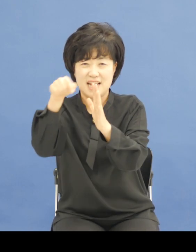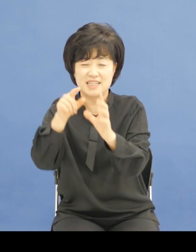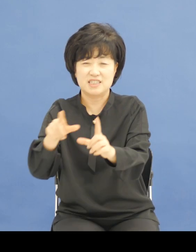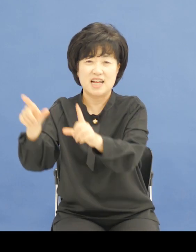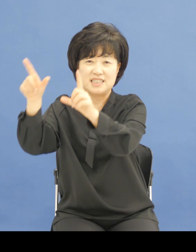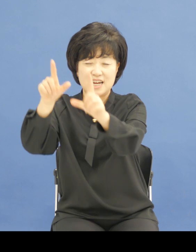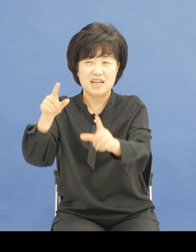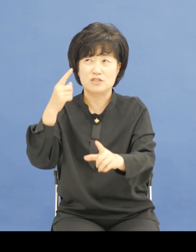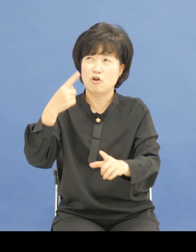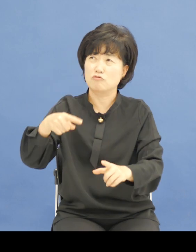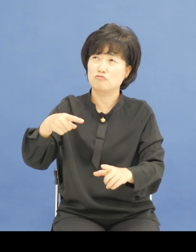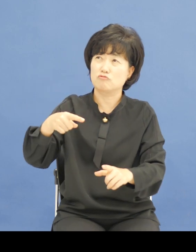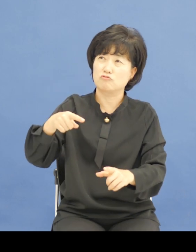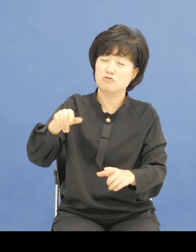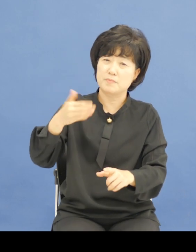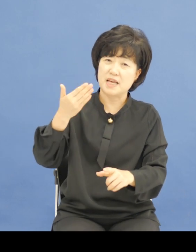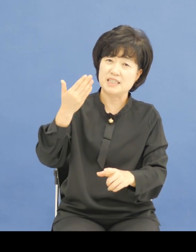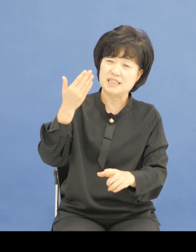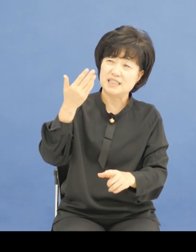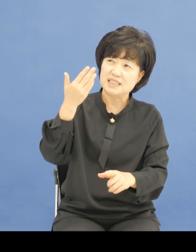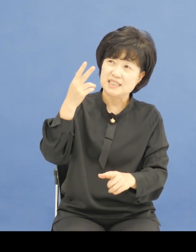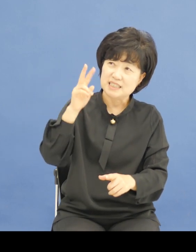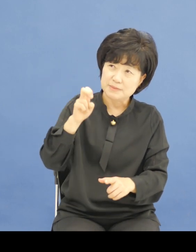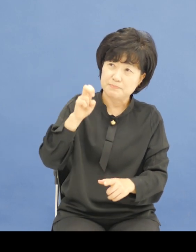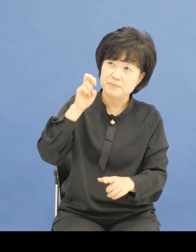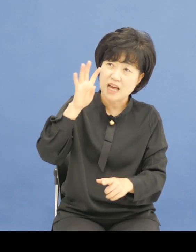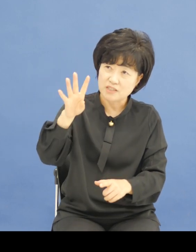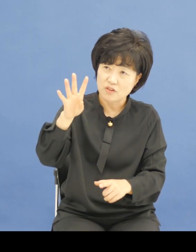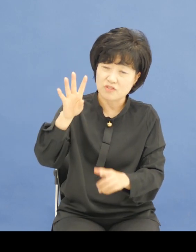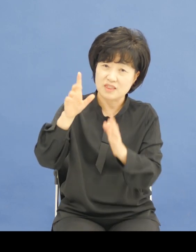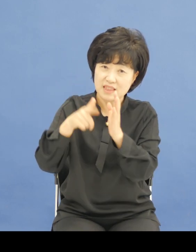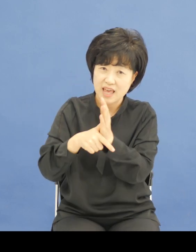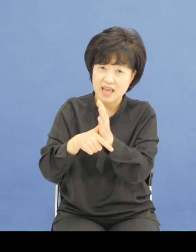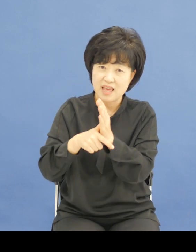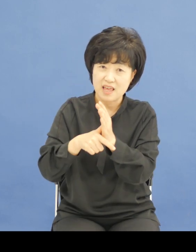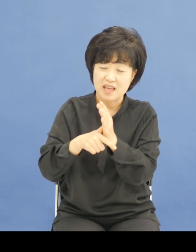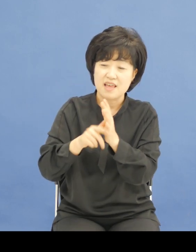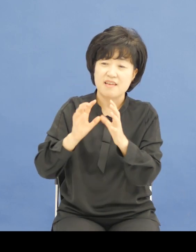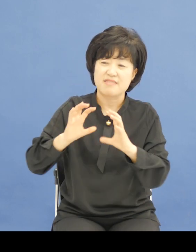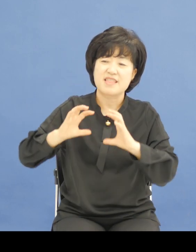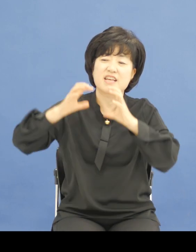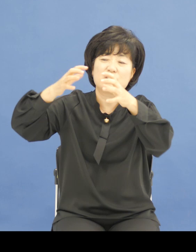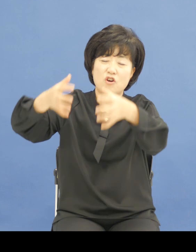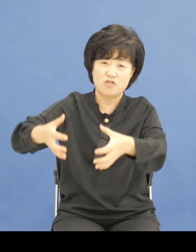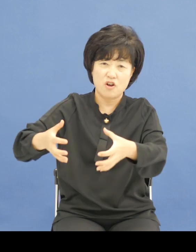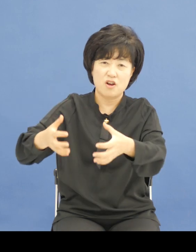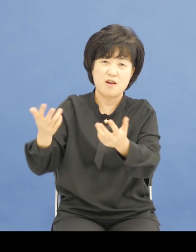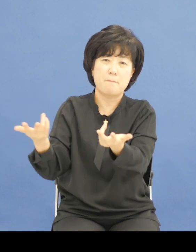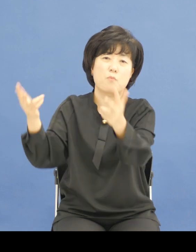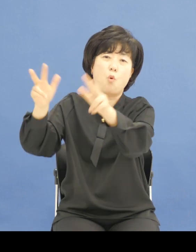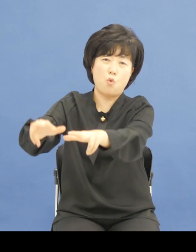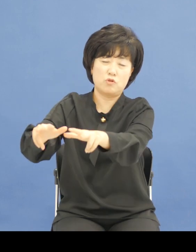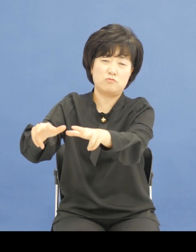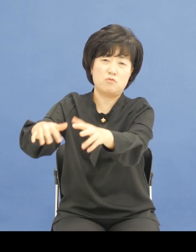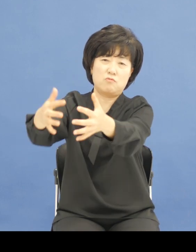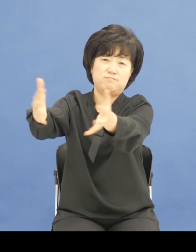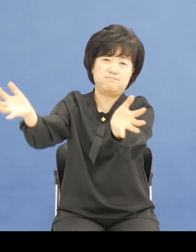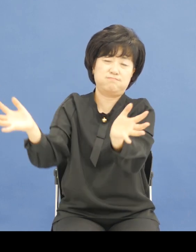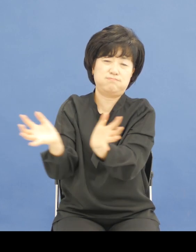1973년인가 4년도에 그 내셔널 팍 법이 생기면서 이 사람들을 다 짐승 잡은